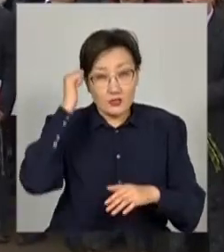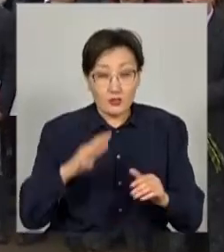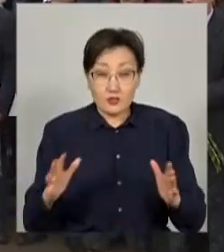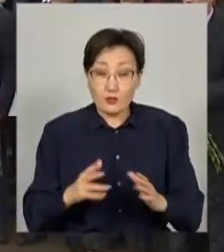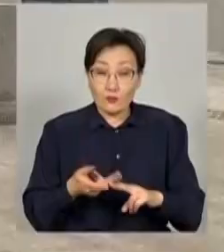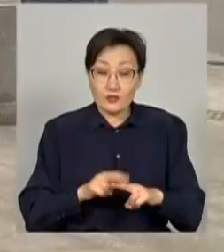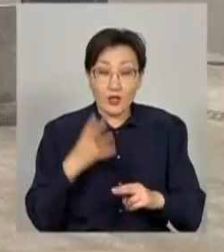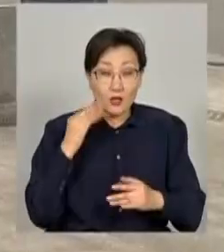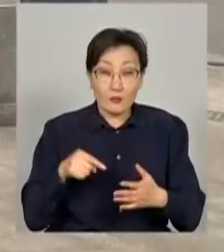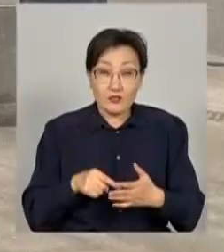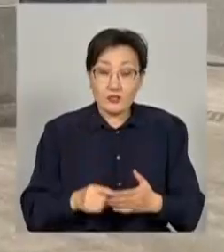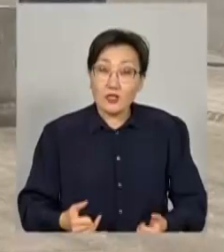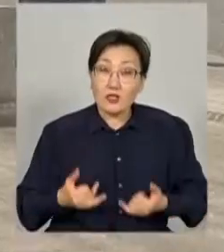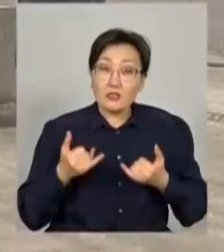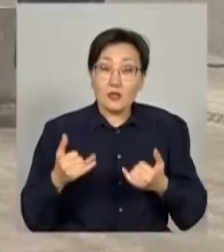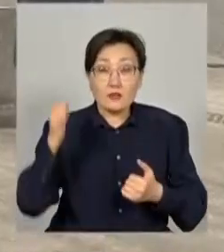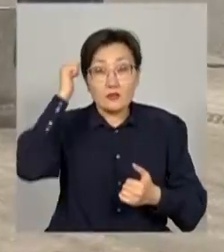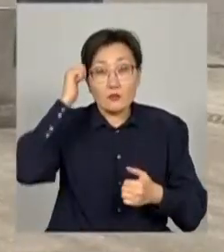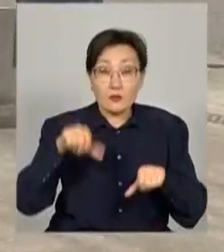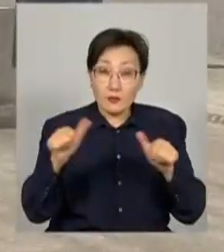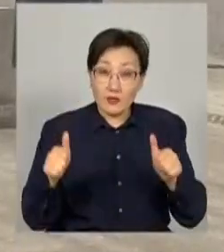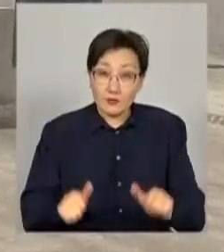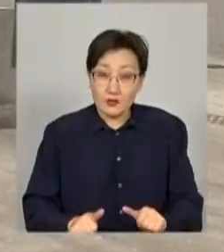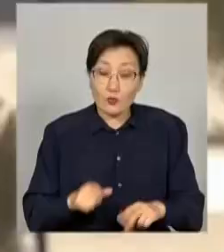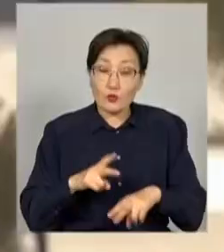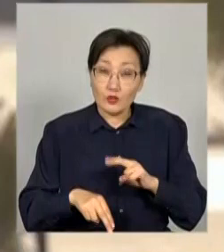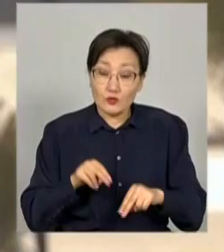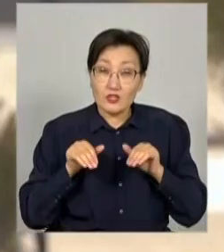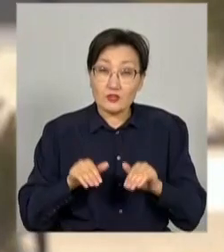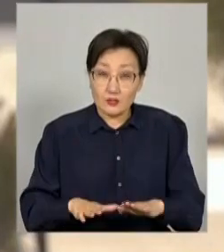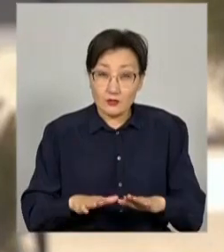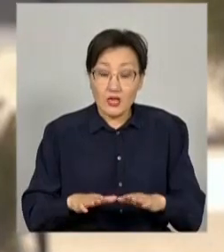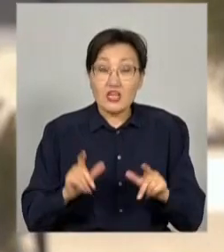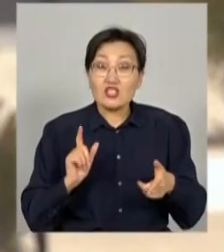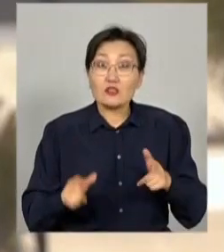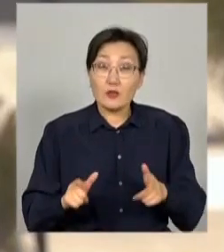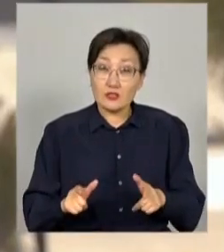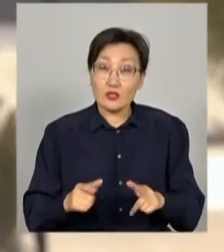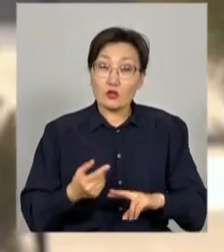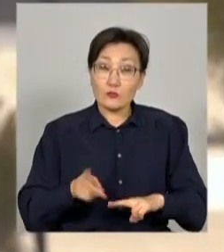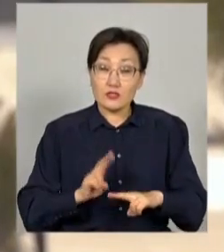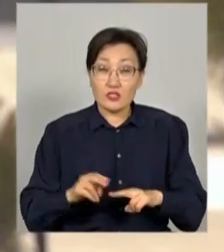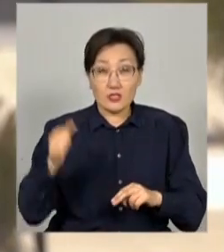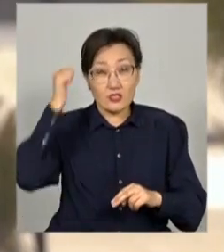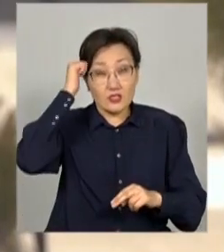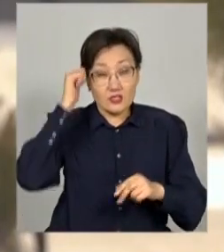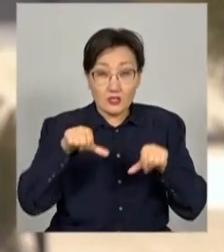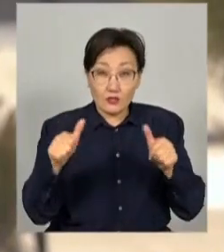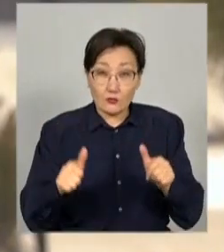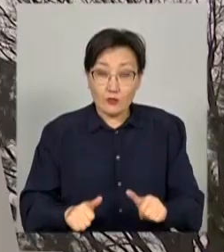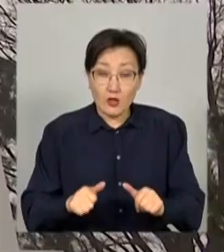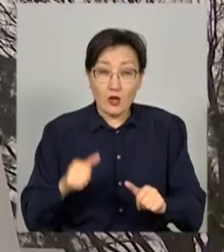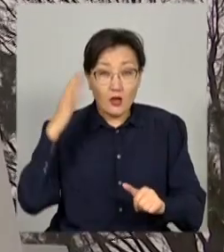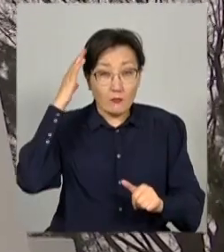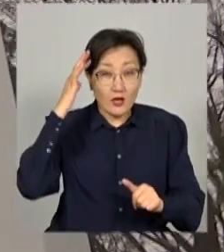мен Алматыда тағзым мемориалын орнатуды жөн көрдім. Шын мәнінде бұл ескерткіштің мағынасы